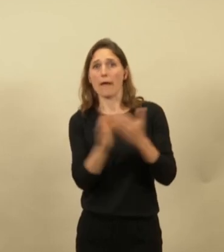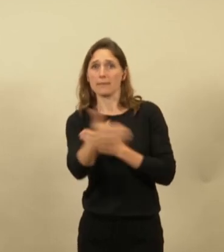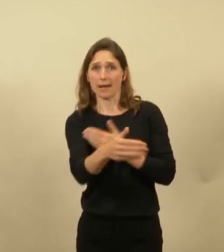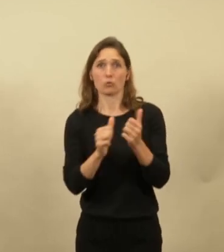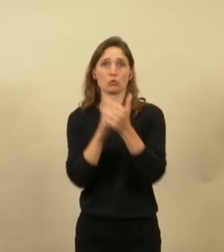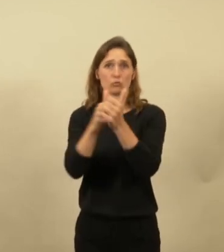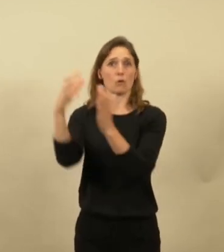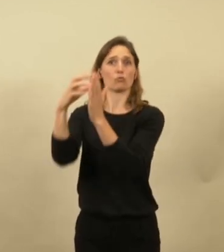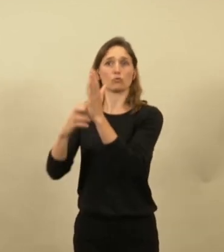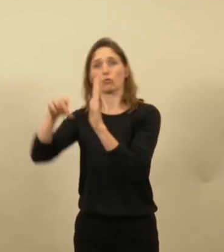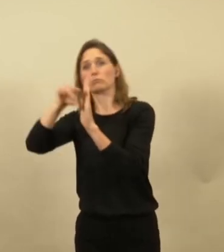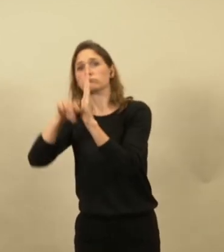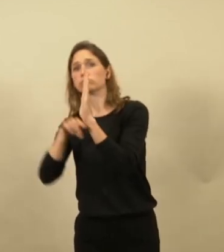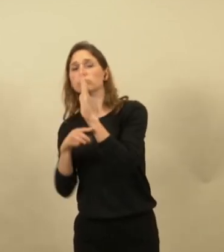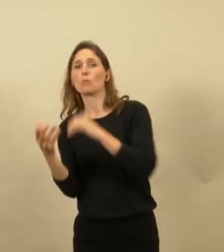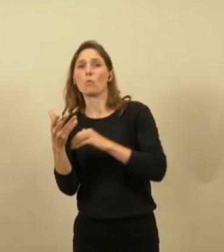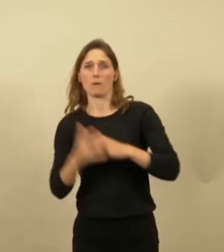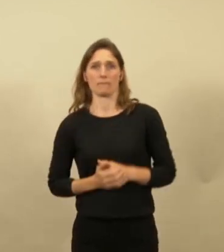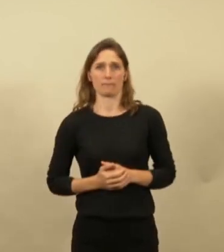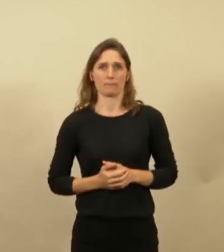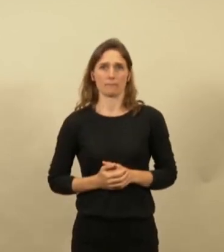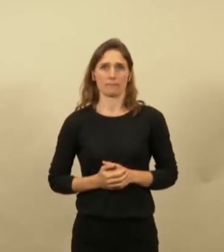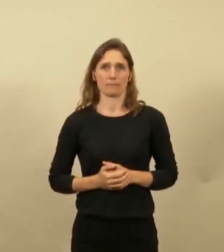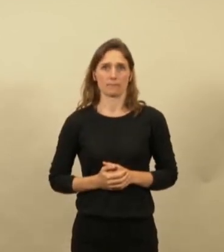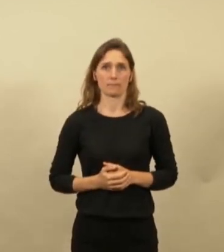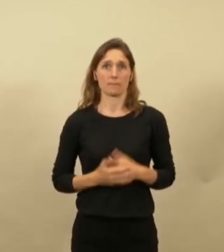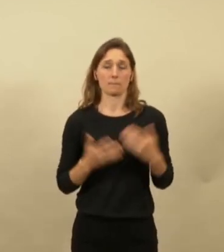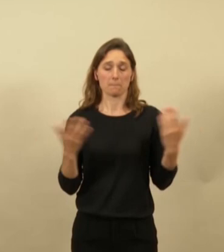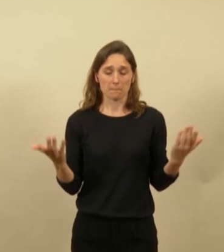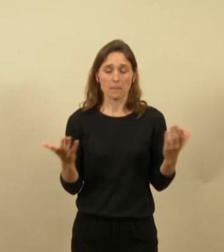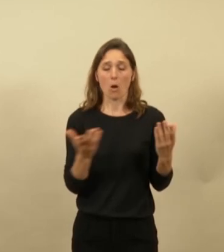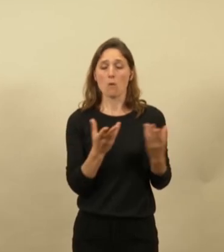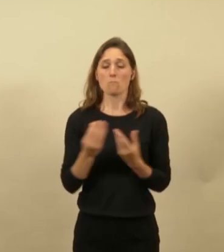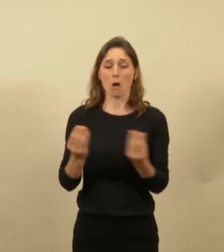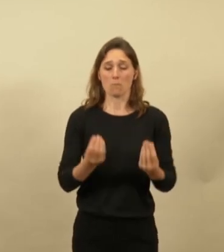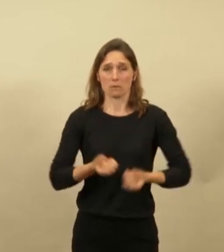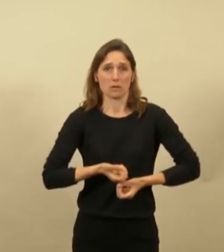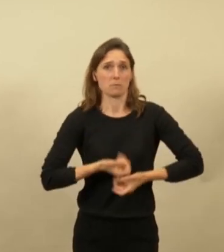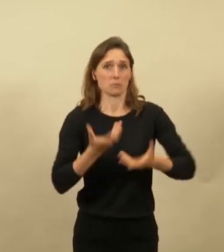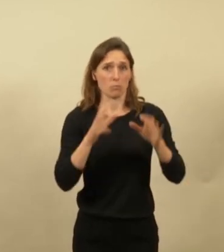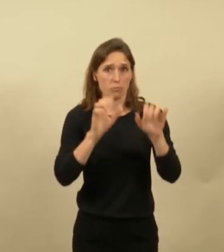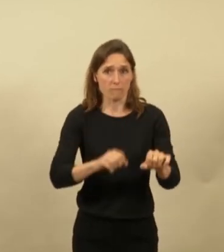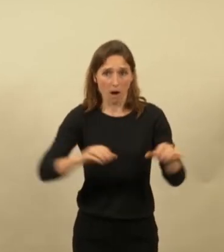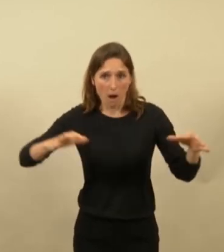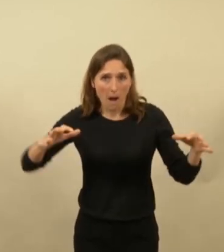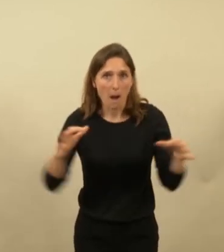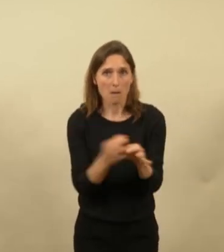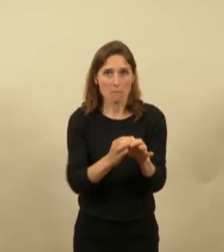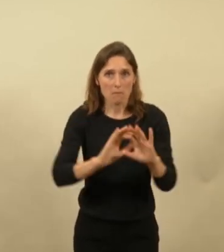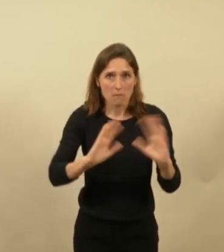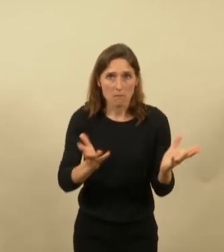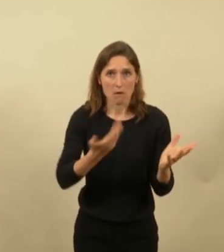par la Constitution en réduisant l'expression du peuple souverain ou simple vote